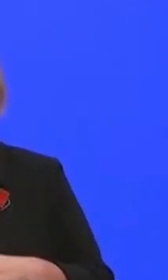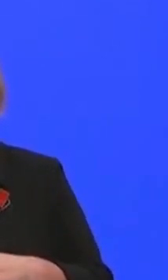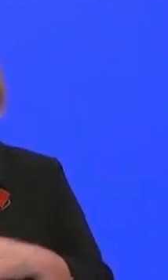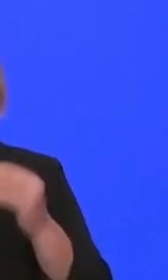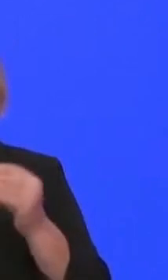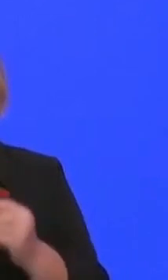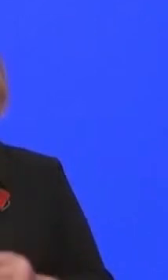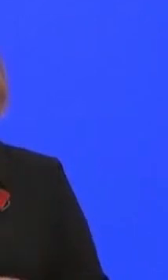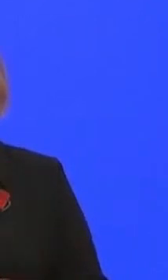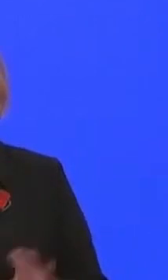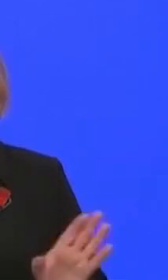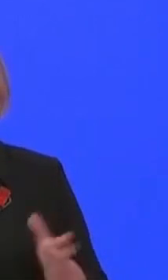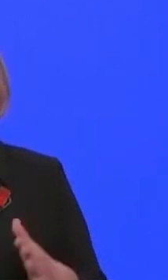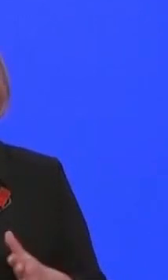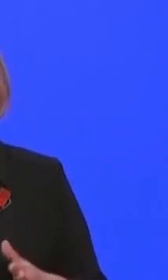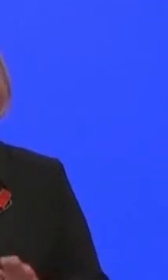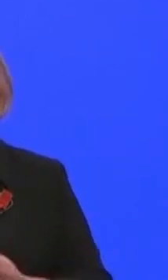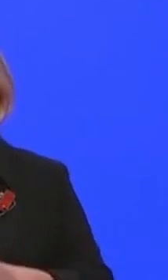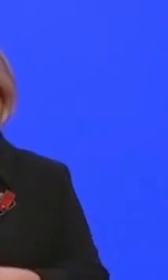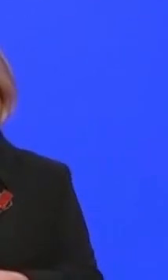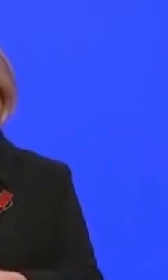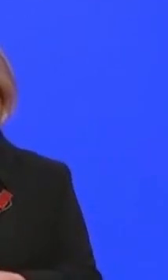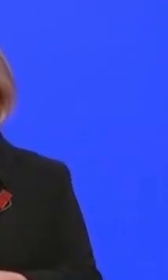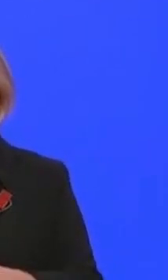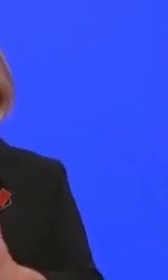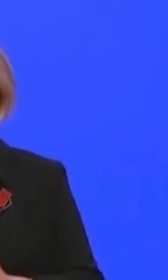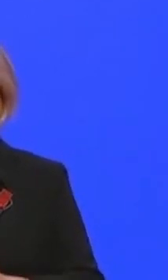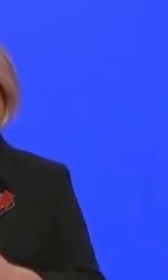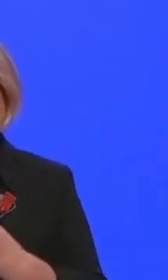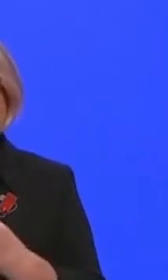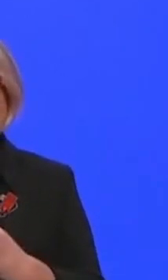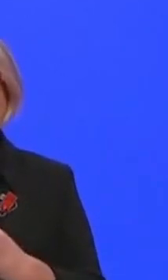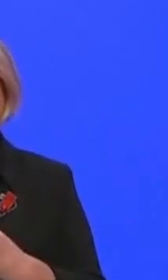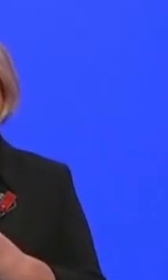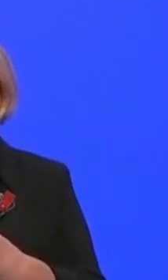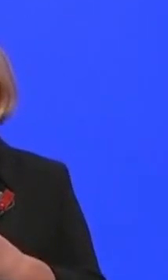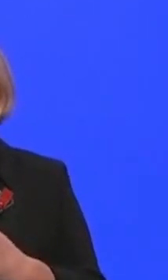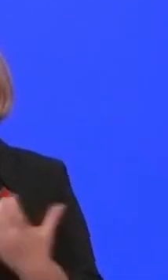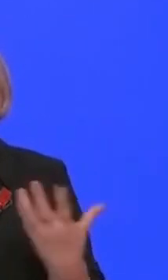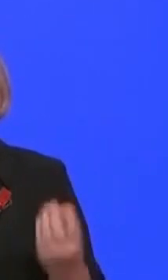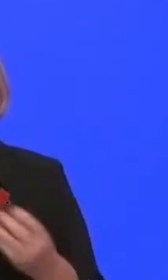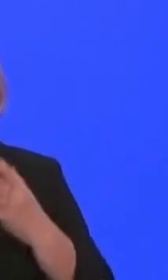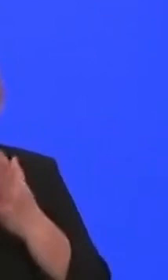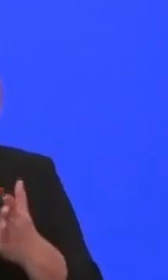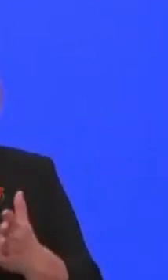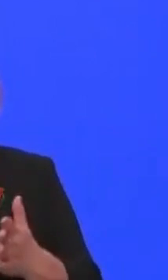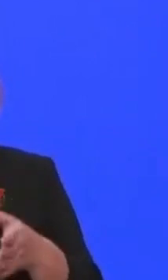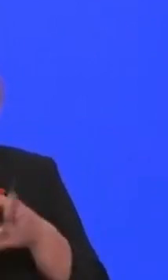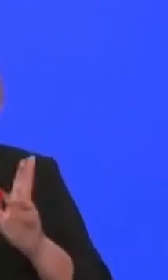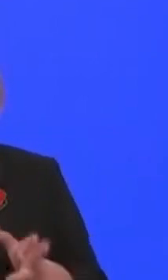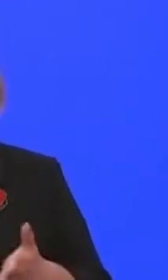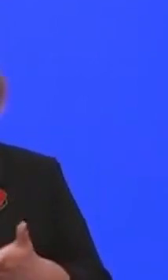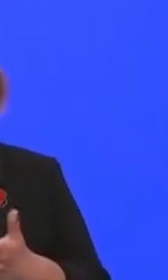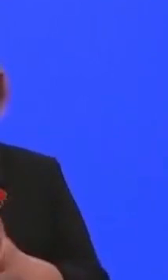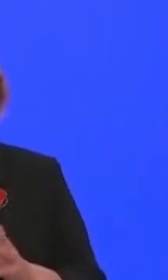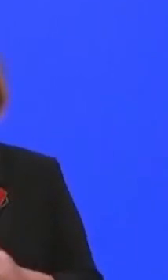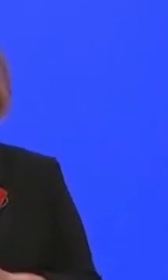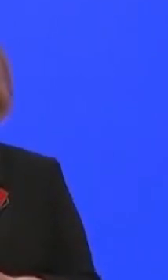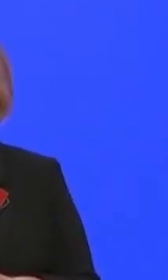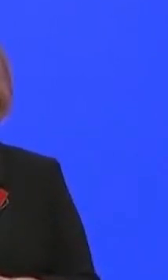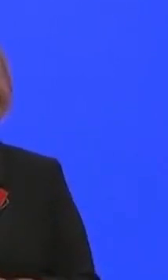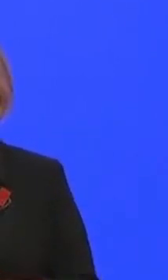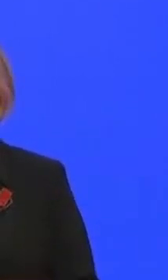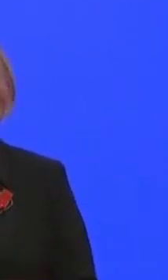sustav, da nisu negdje u ćošku, nego da ih izvučemo iz ćoška i da pokažemo da oni to sve mogu. I oni zapravo